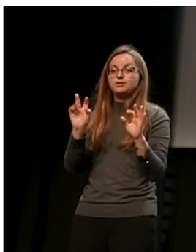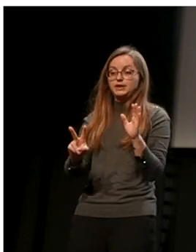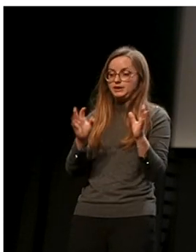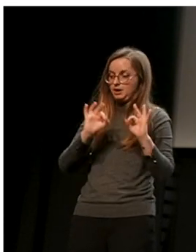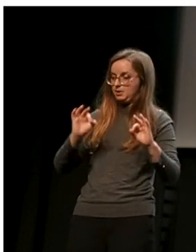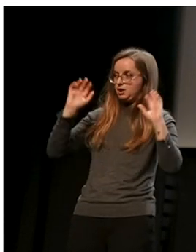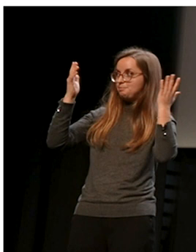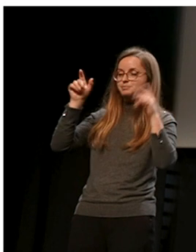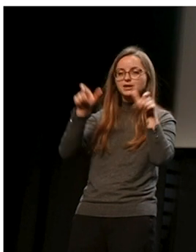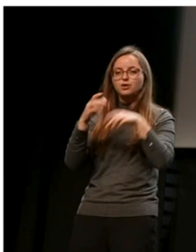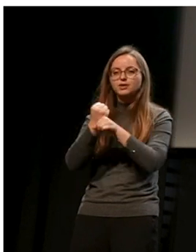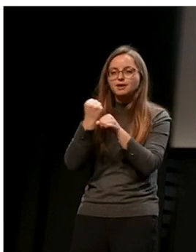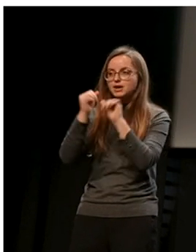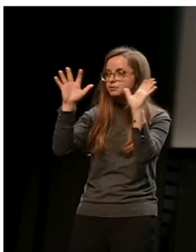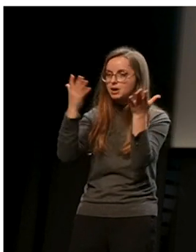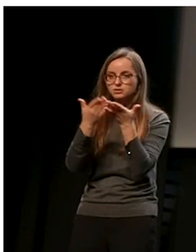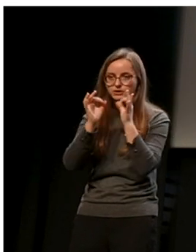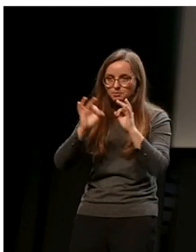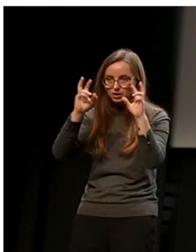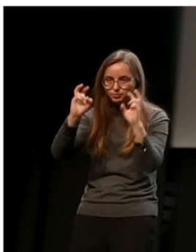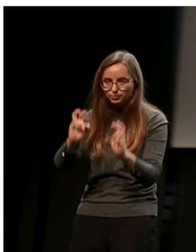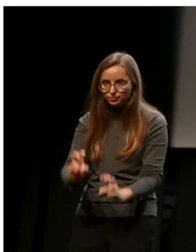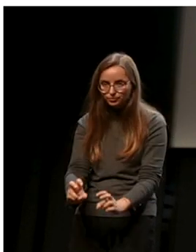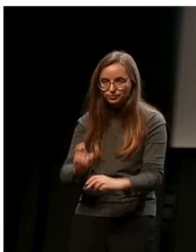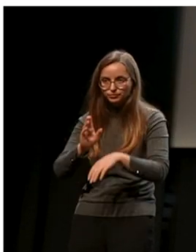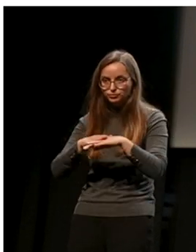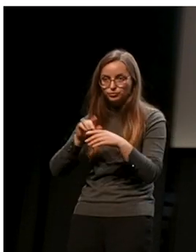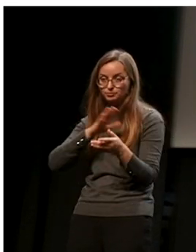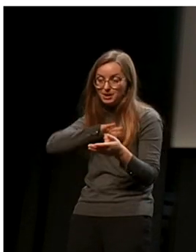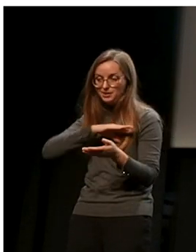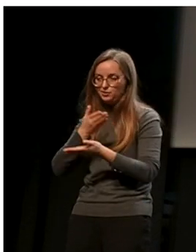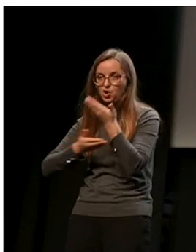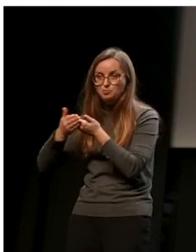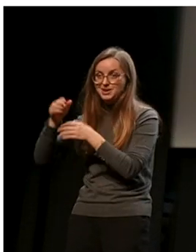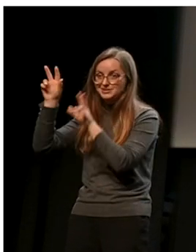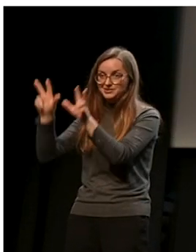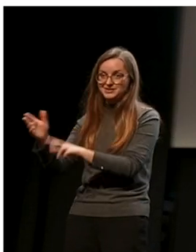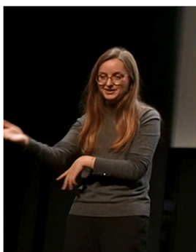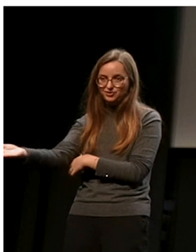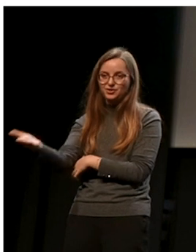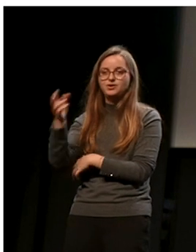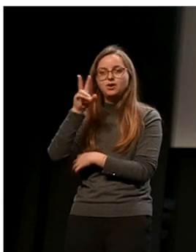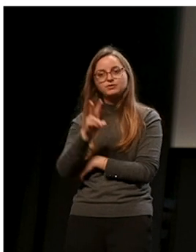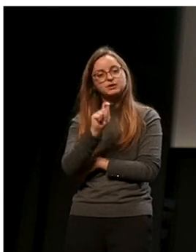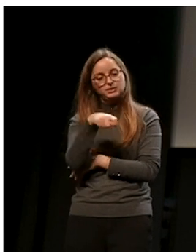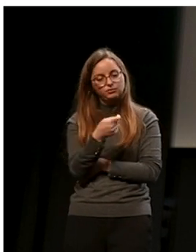On a tout simplement des gens qui peuvent s'exprimer beaucoup plus facilement. Hélas, pour vous, faire moins s'appelle à vous pour certaines choses. Mais ça ne va jamais